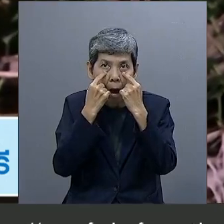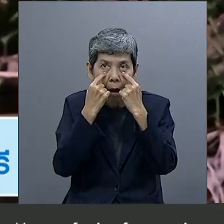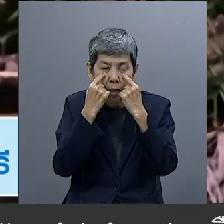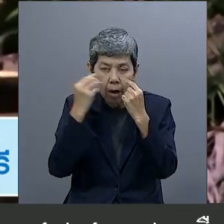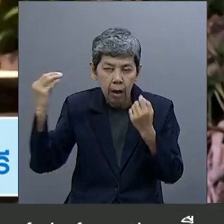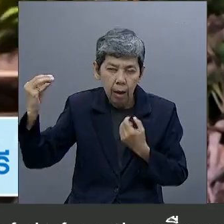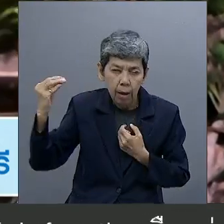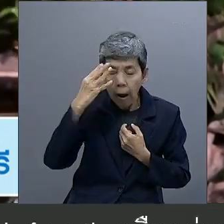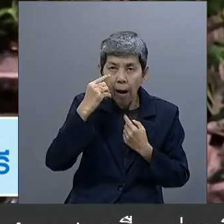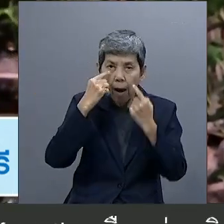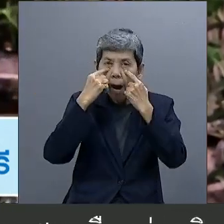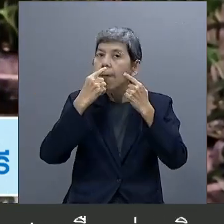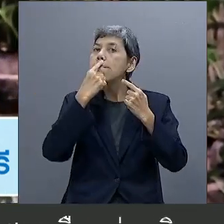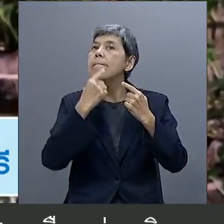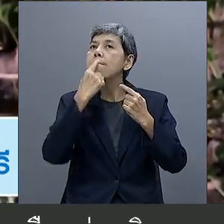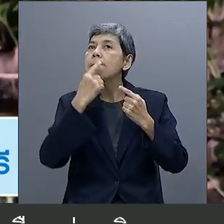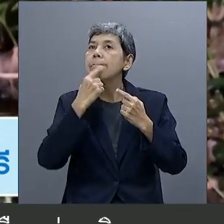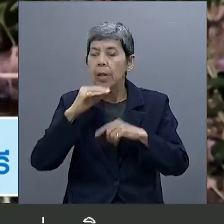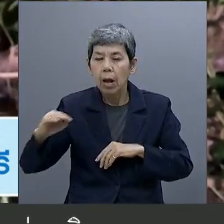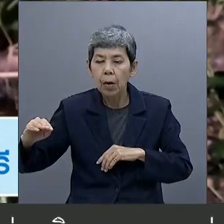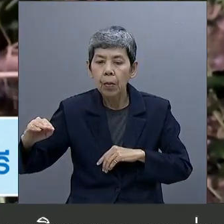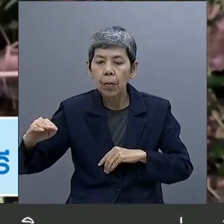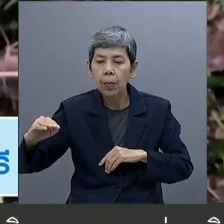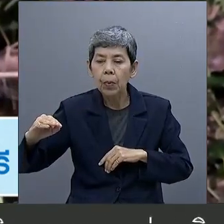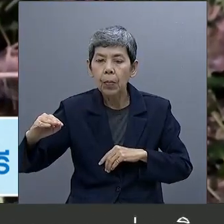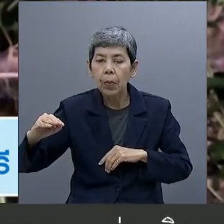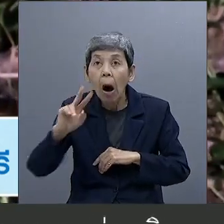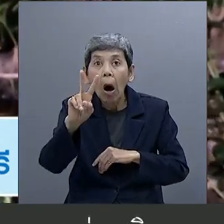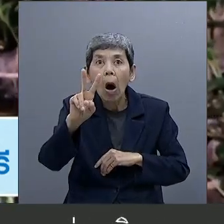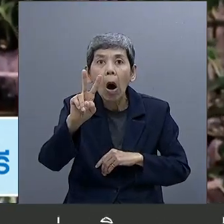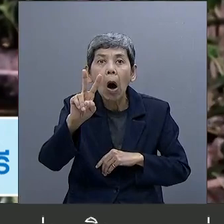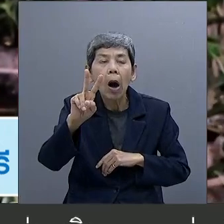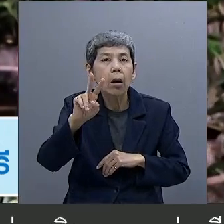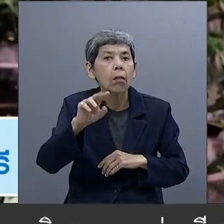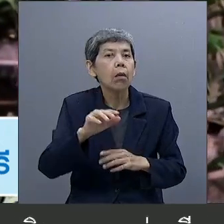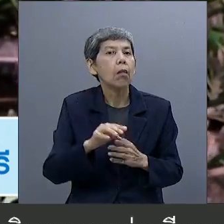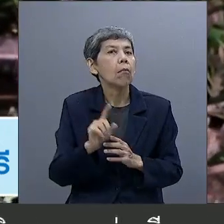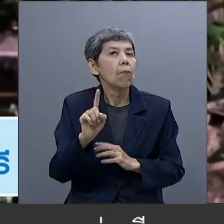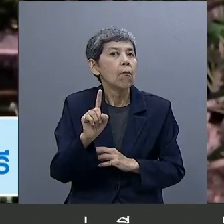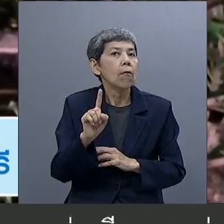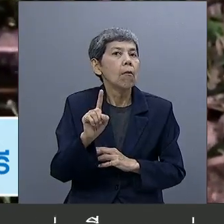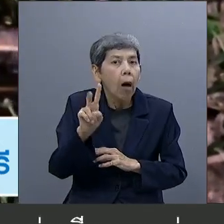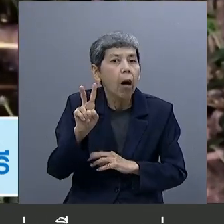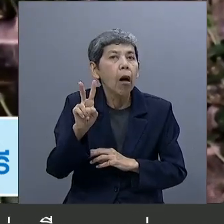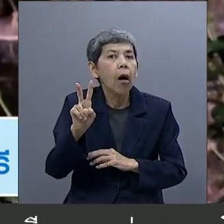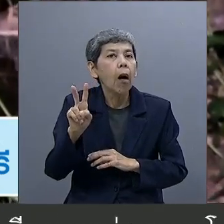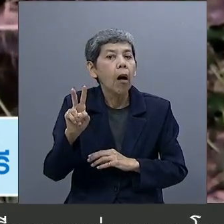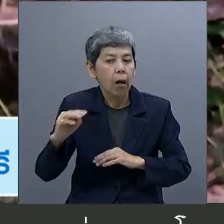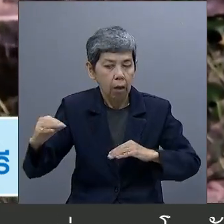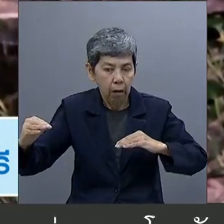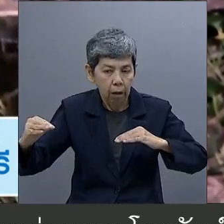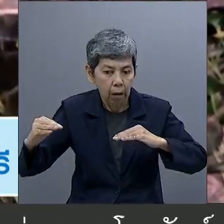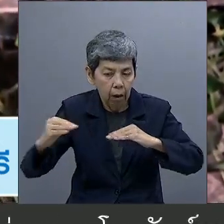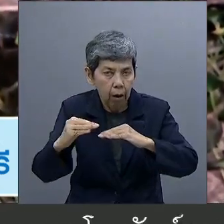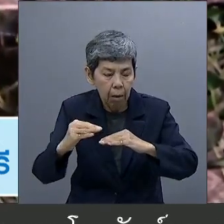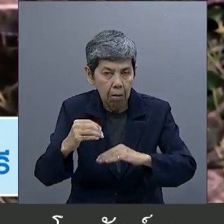บกับแสงไฟสลับกับการเคลื่อนที่ช้าๆอีก2ตัวโอ้โหแสดงว่าไม่ได้มีตัวเดียวนะคะมี2ตัวด้วยกันทำให้